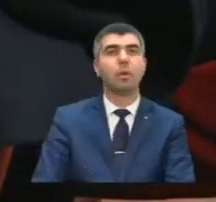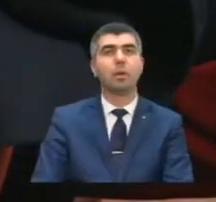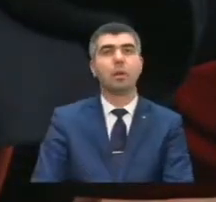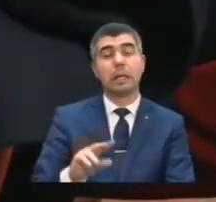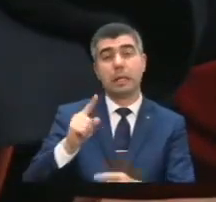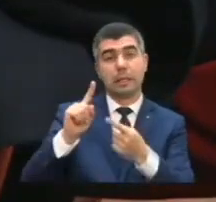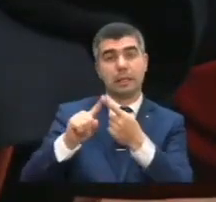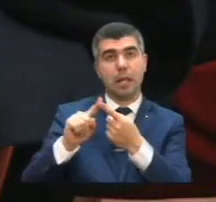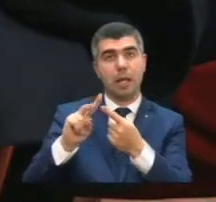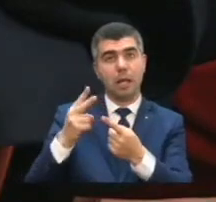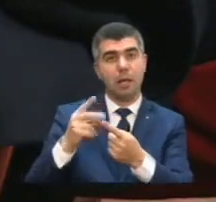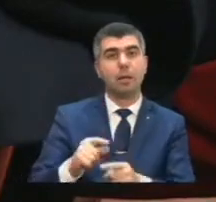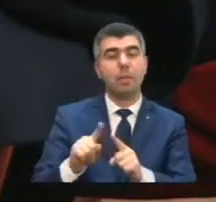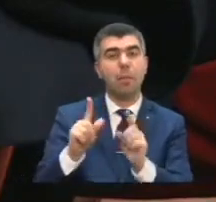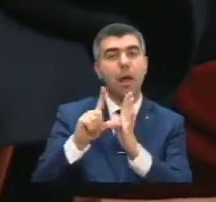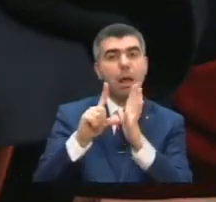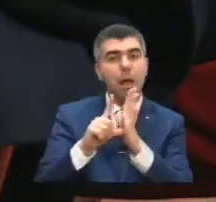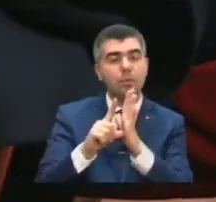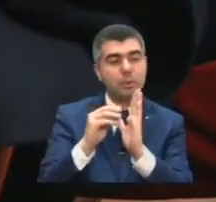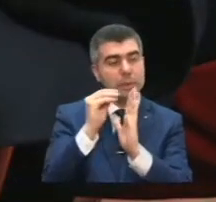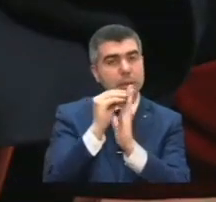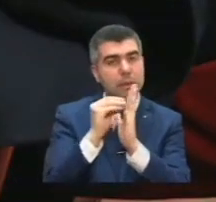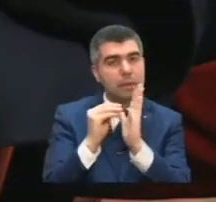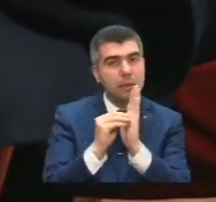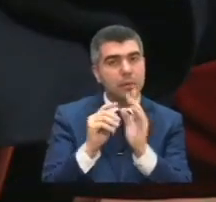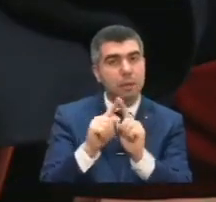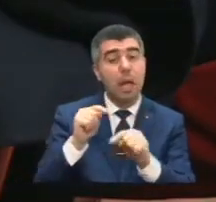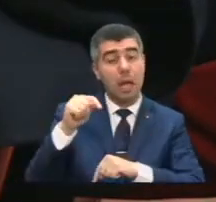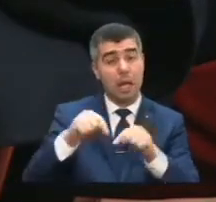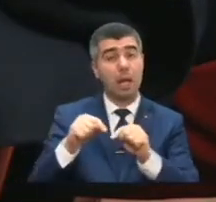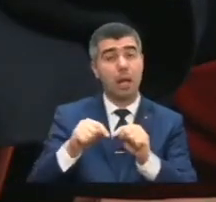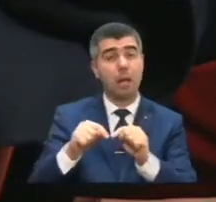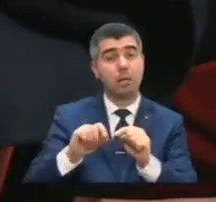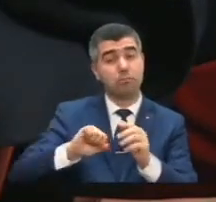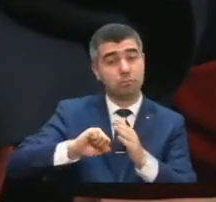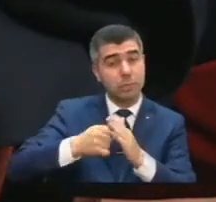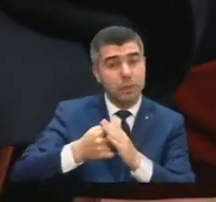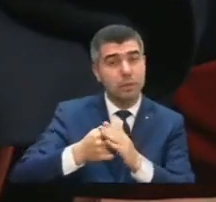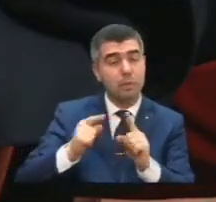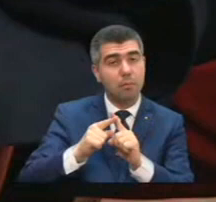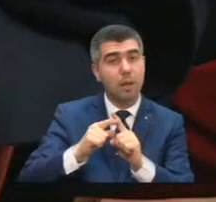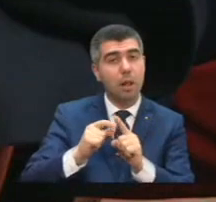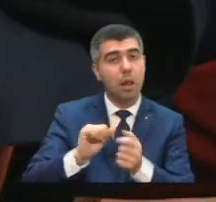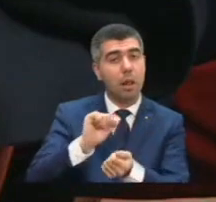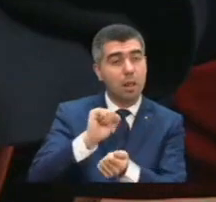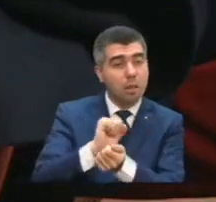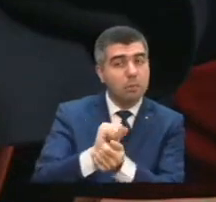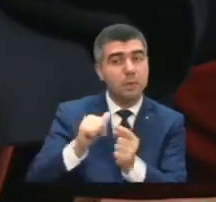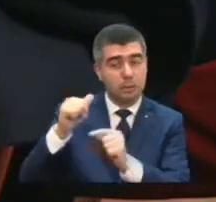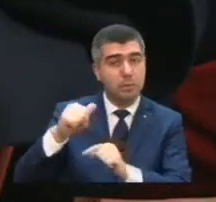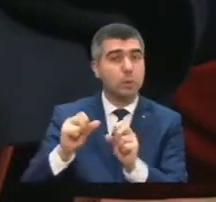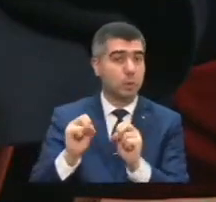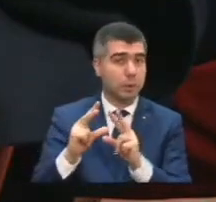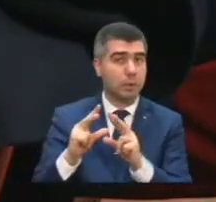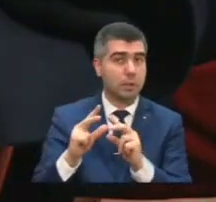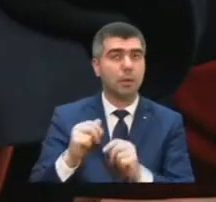ثانيا، المقتضيات القانون فيها مقتضيات زجريه اداريه وجنائيه. المساله الثالثه، انا ما تنظنش